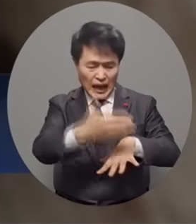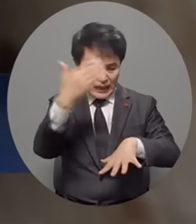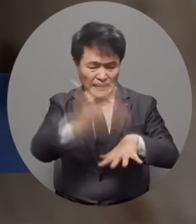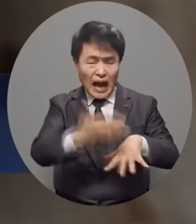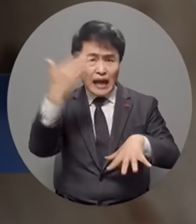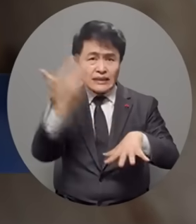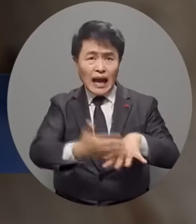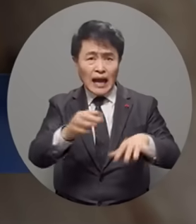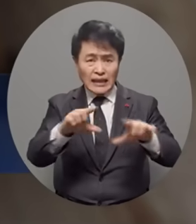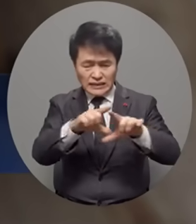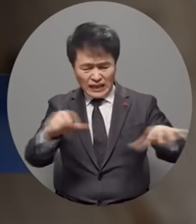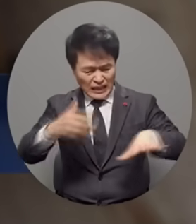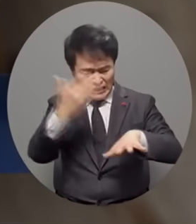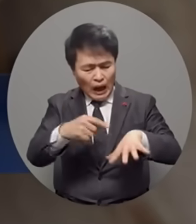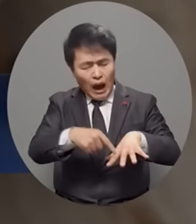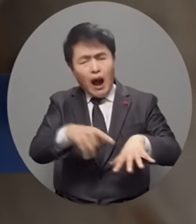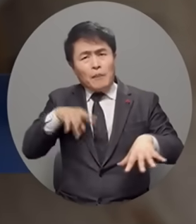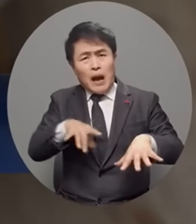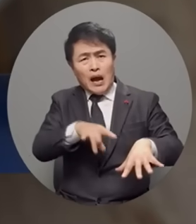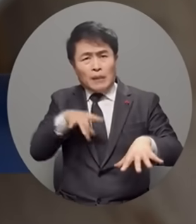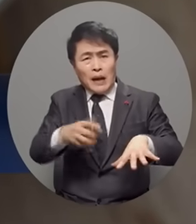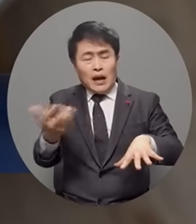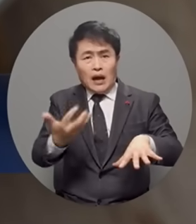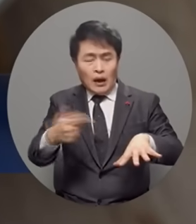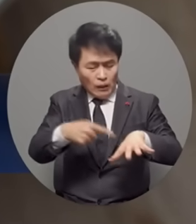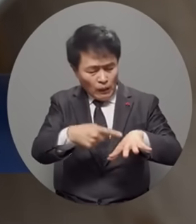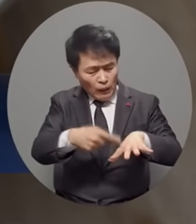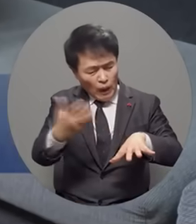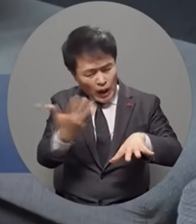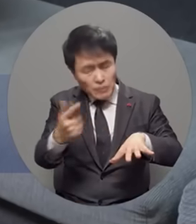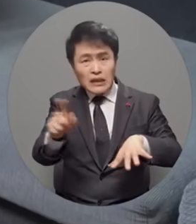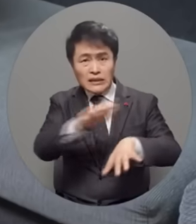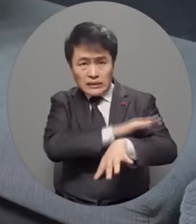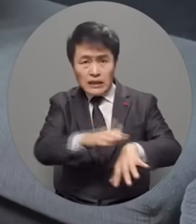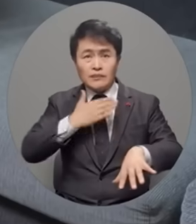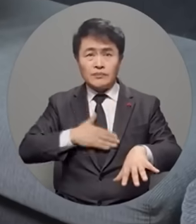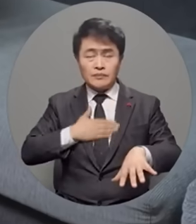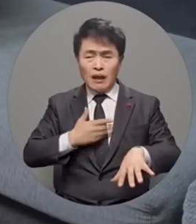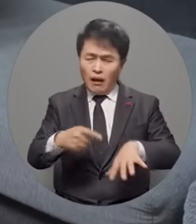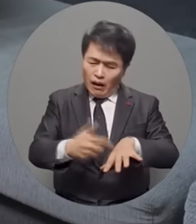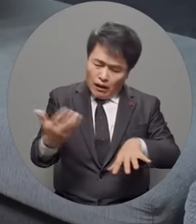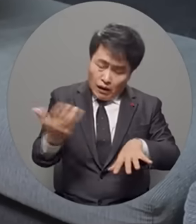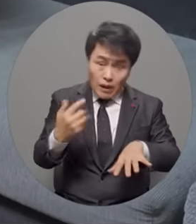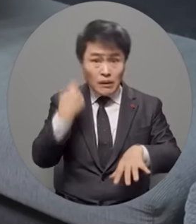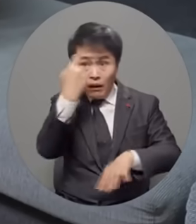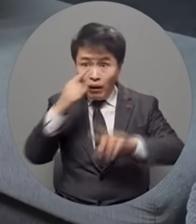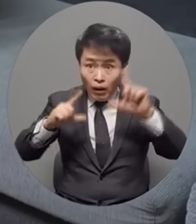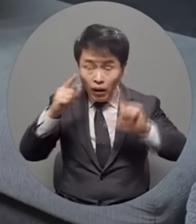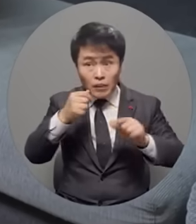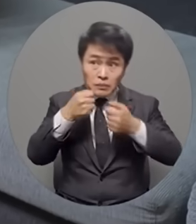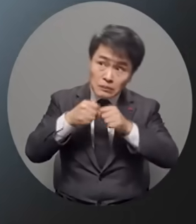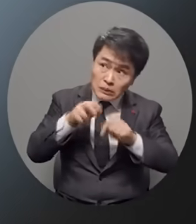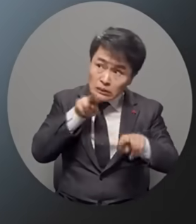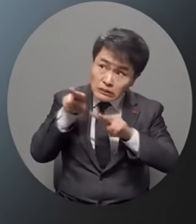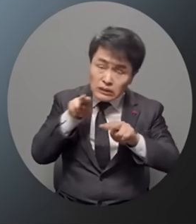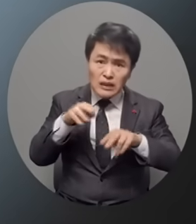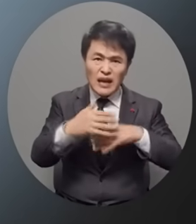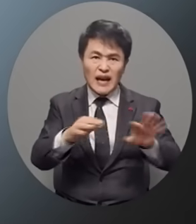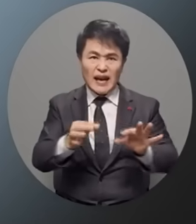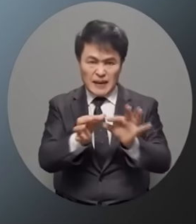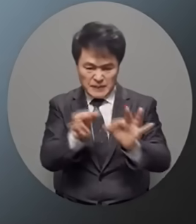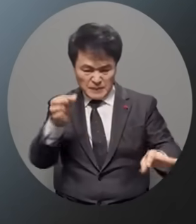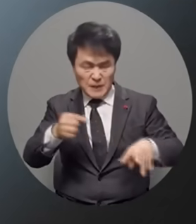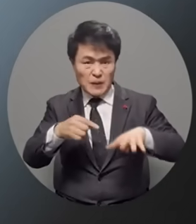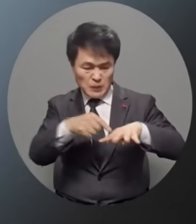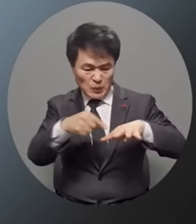그럼 특히 여기가 아프죠. 여기보단 여기가 맞아. 아픈 데를 잘 알고 있어요. 아파하는지 표정까지 살피며 송곳으로 손가락